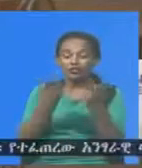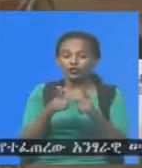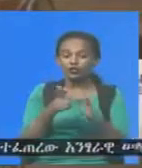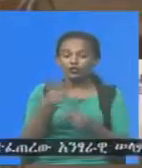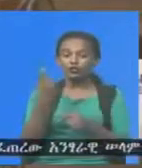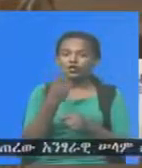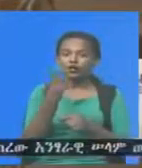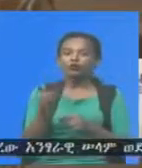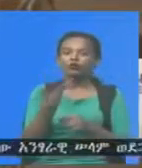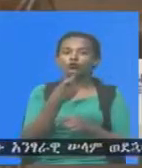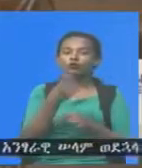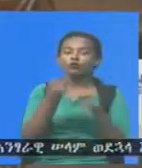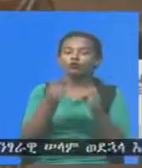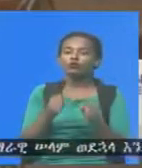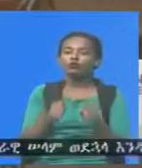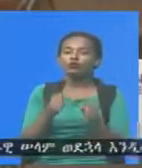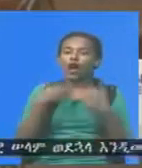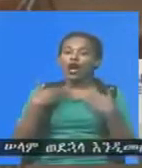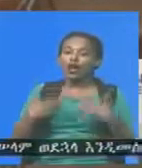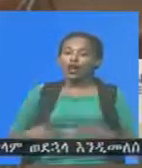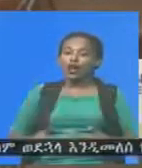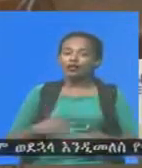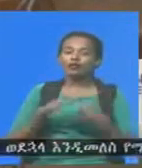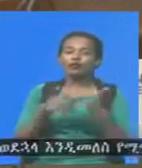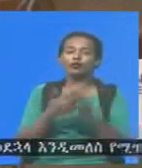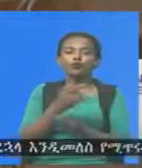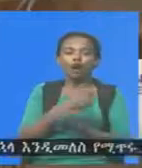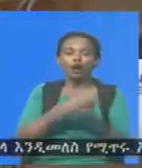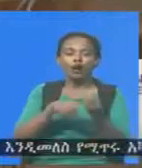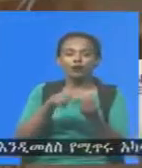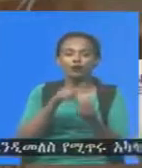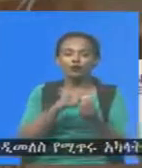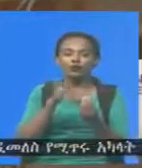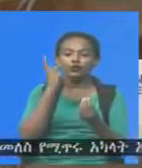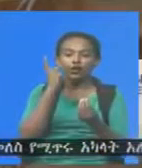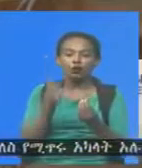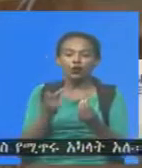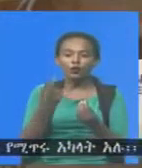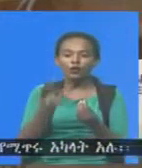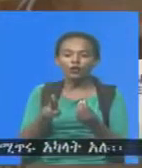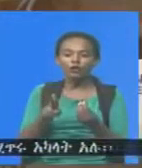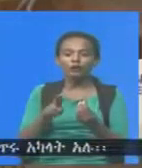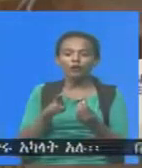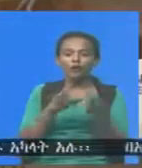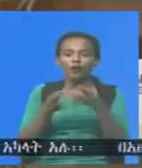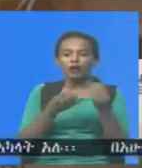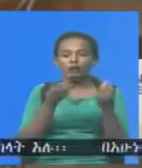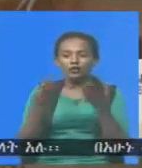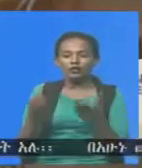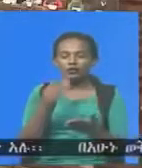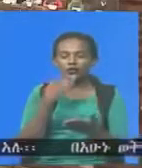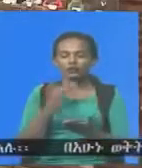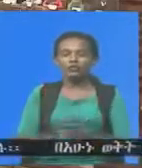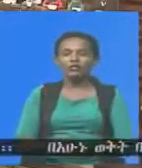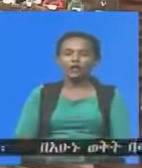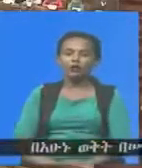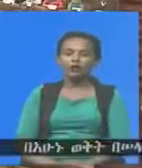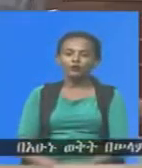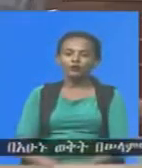ሊሆኑ የሚችሉ አካላት በሁሉም አከባቢዎች ታይቷል ወይ? ማብራሪያ ቢሰጥበት አመሰግናለሁ።